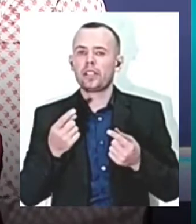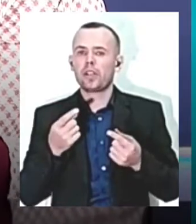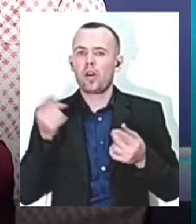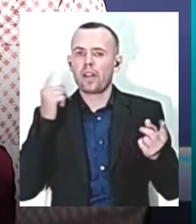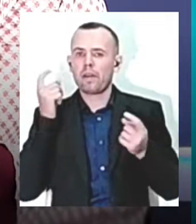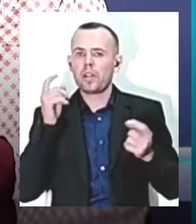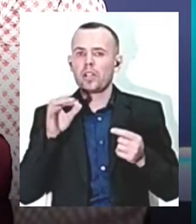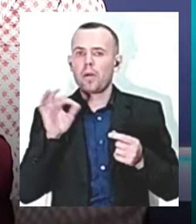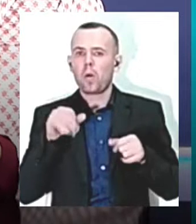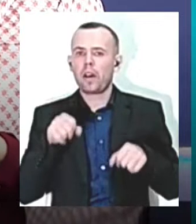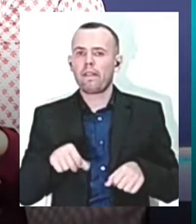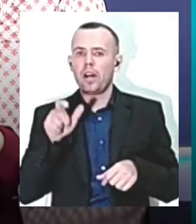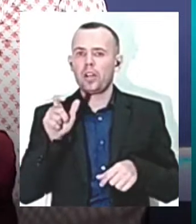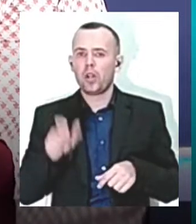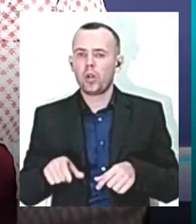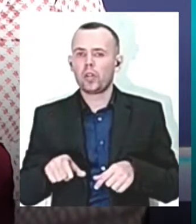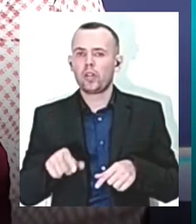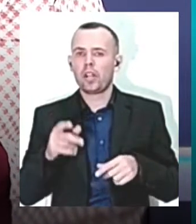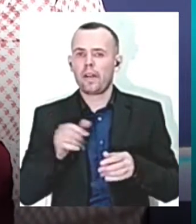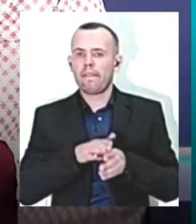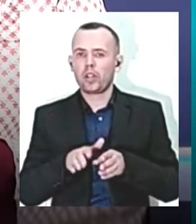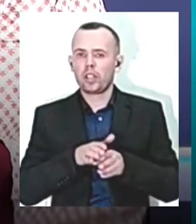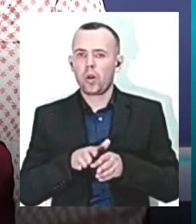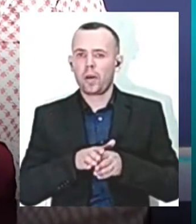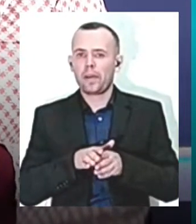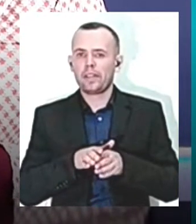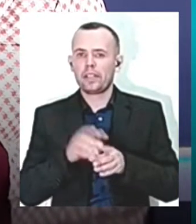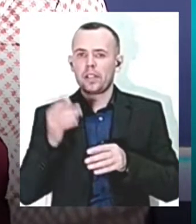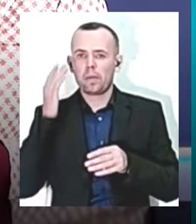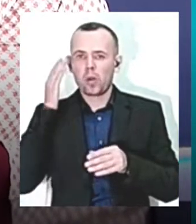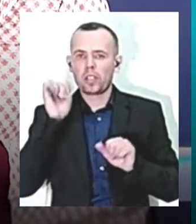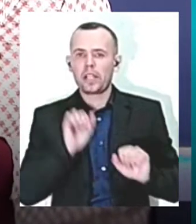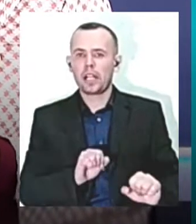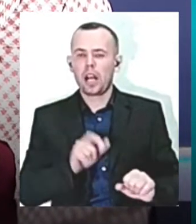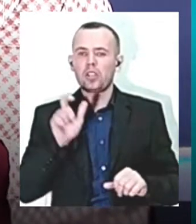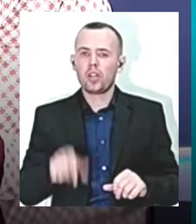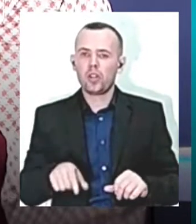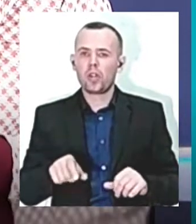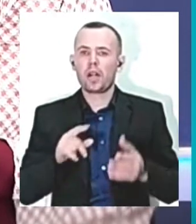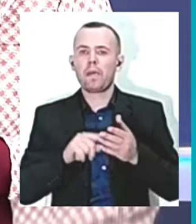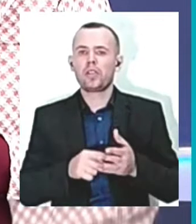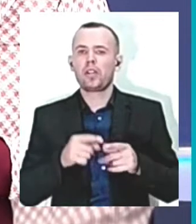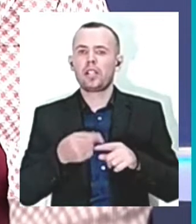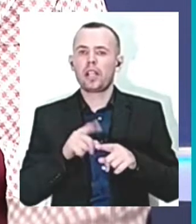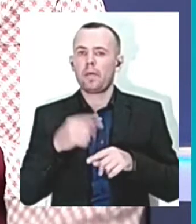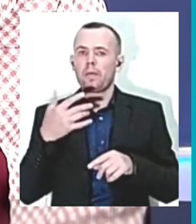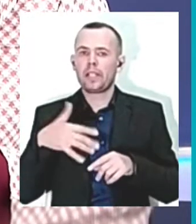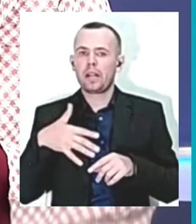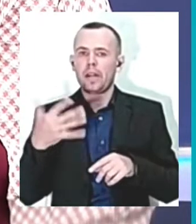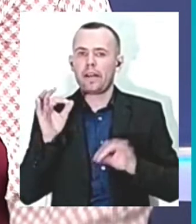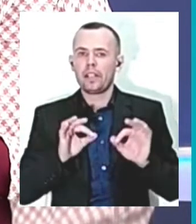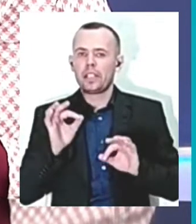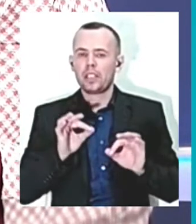їх дотримання і способу захисту? Лідирують позиції, це 55% з телевізійних програм, що нас